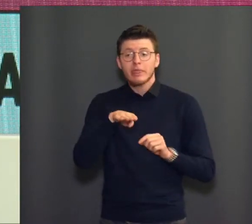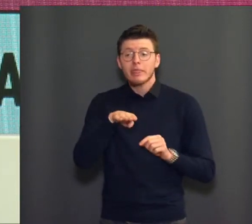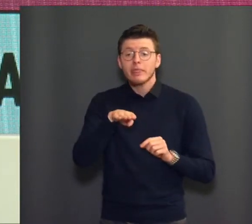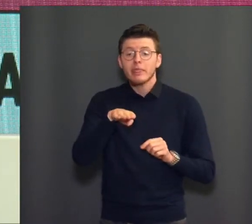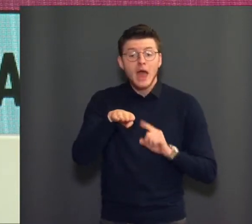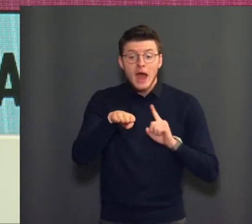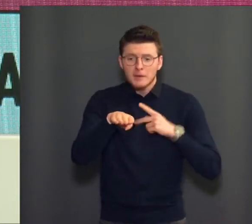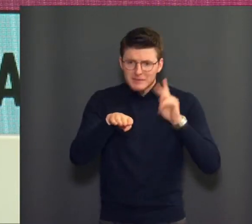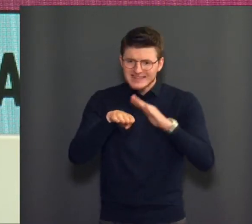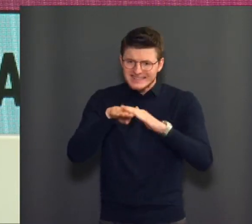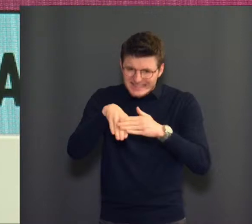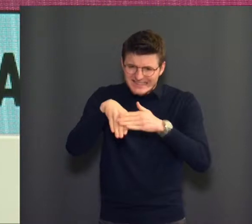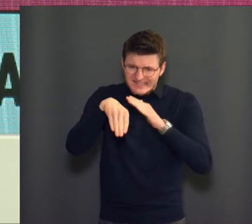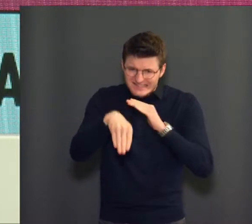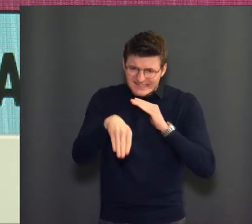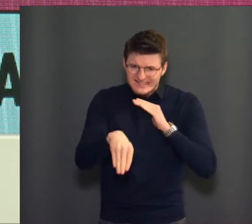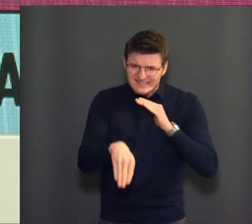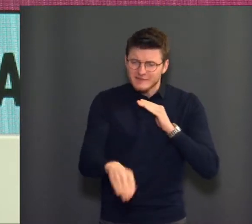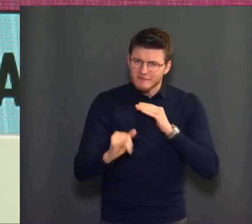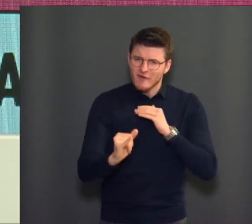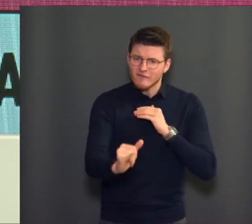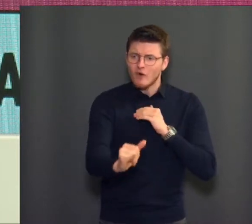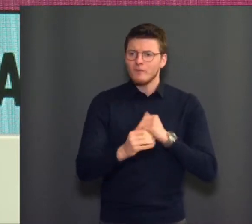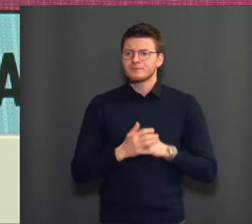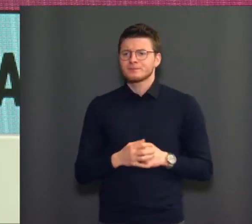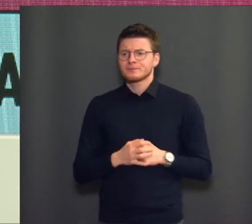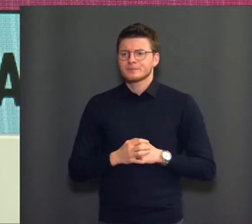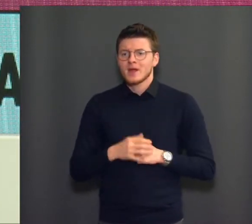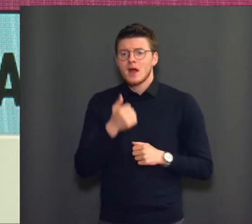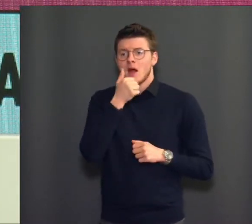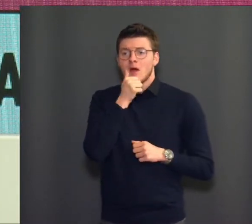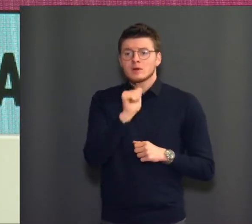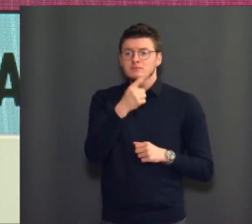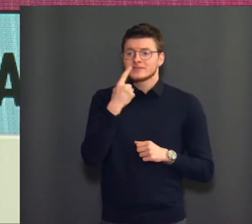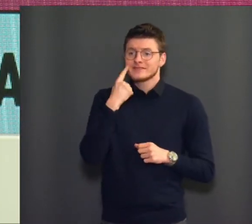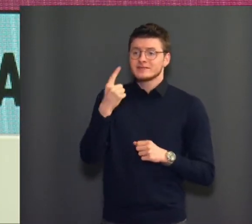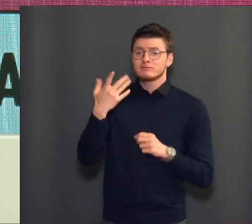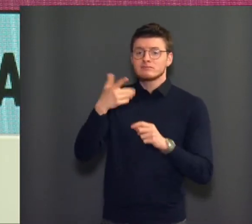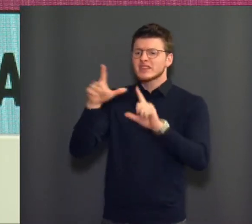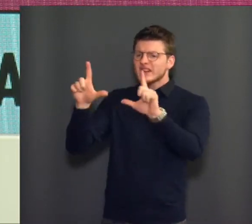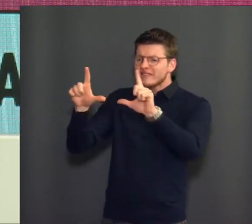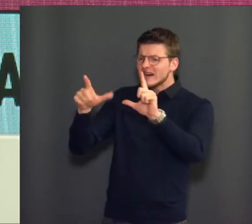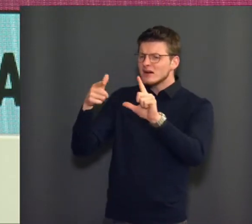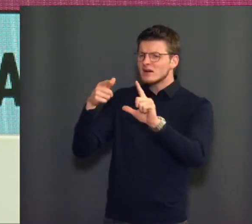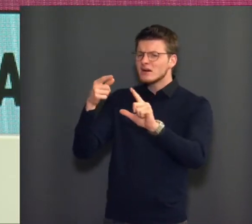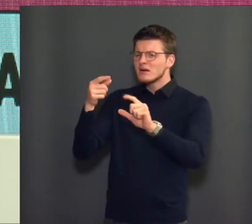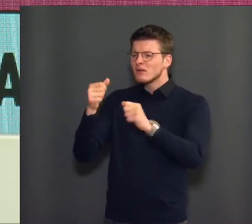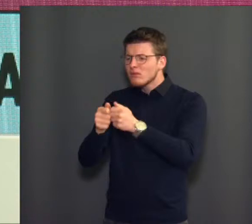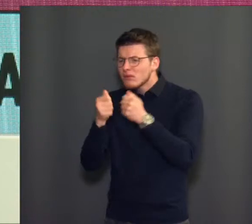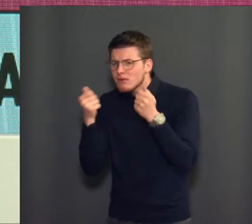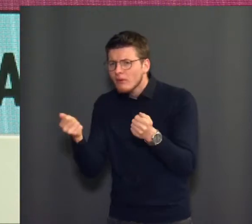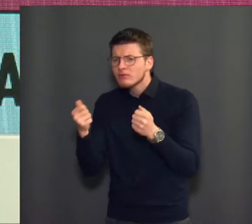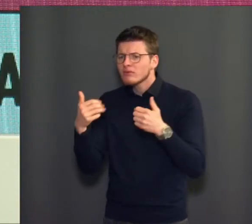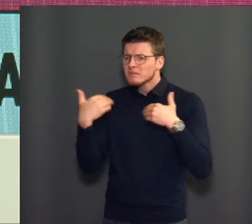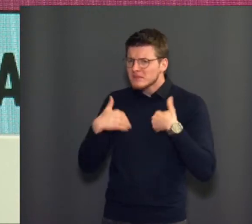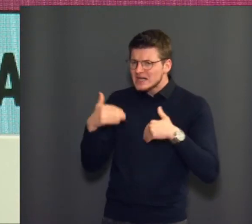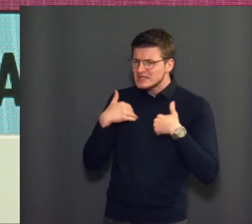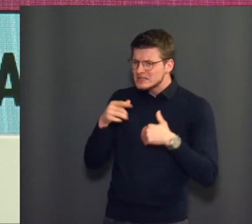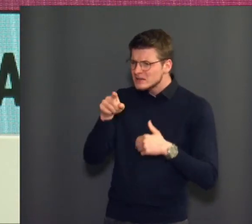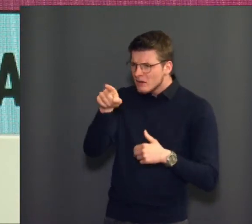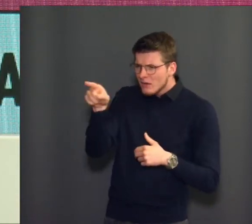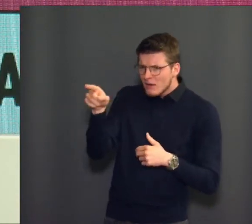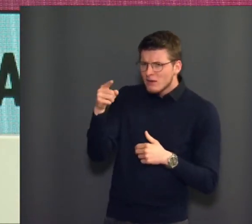Laat u vooral niet ontmoedigen door beelden in de media van mensen die de maatregelen niet volgen.